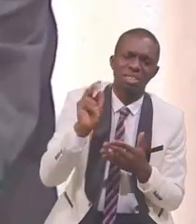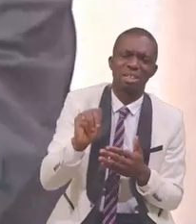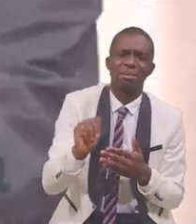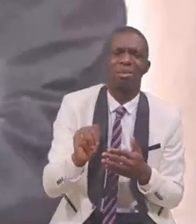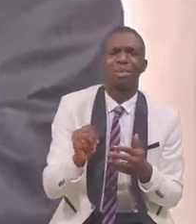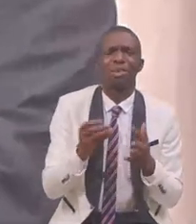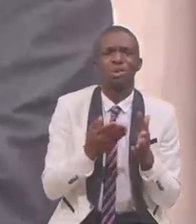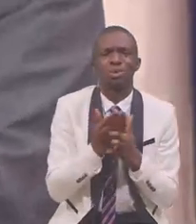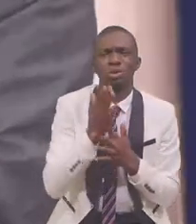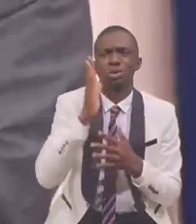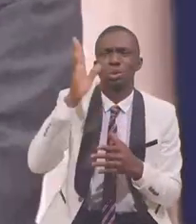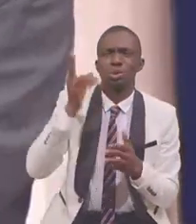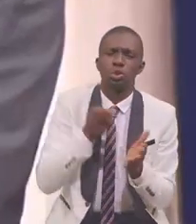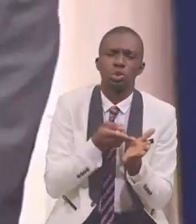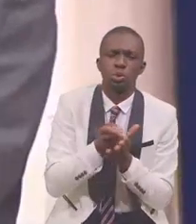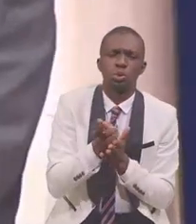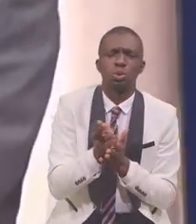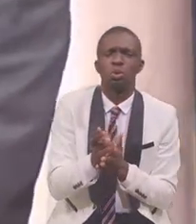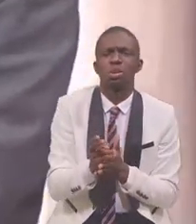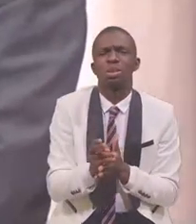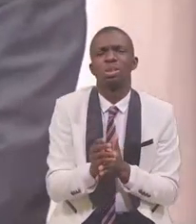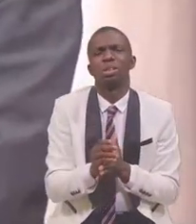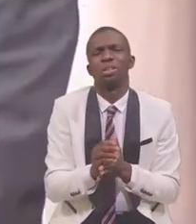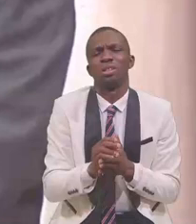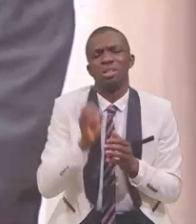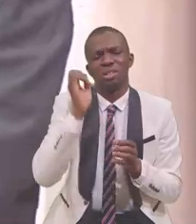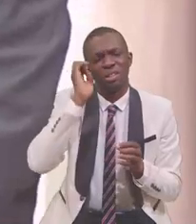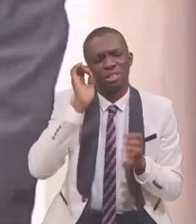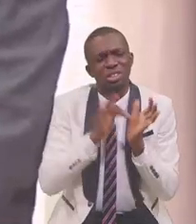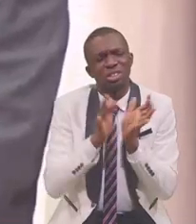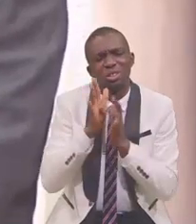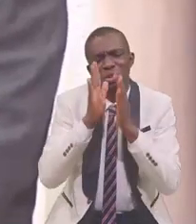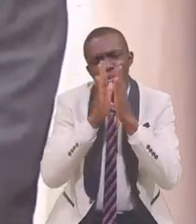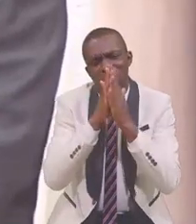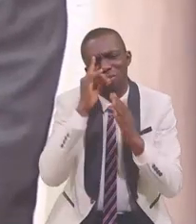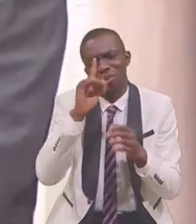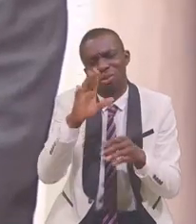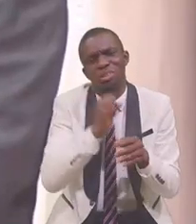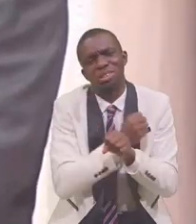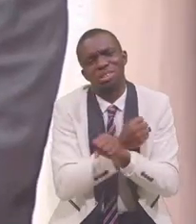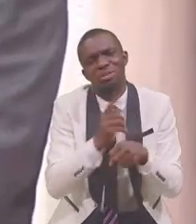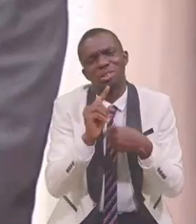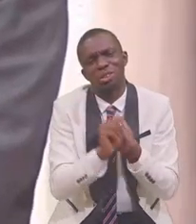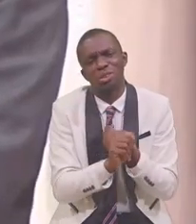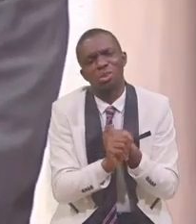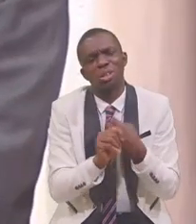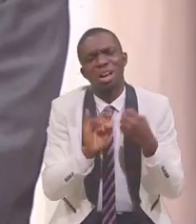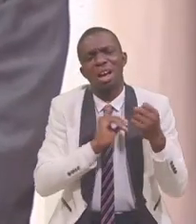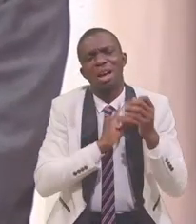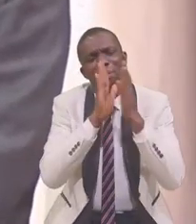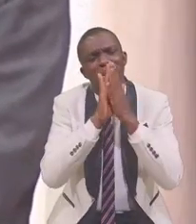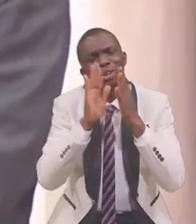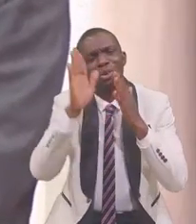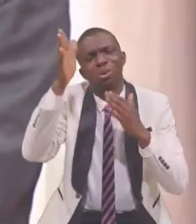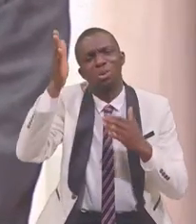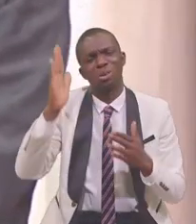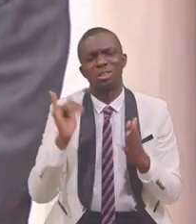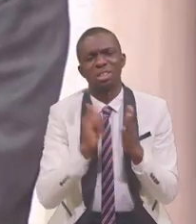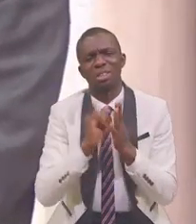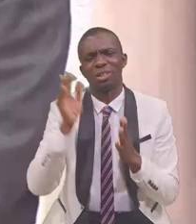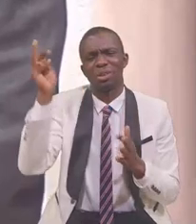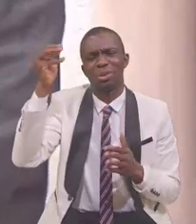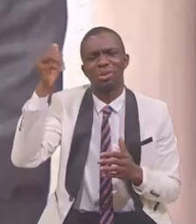Sanctifie-les par ta vérité. Ta parole est la vérité. Il a prié pour votre sanctification. Je prie que Dieu